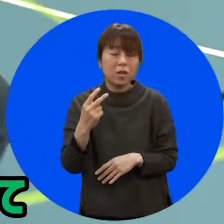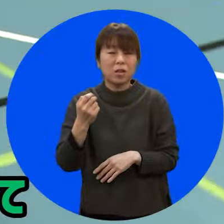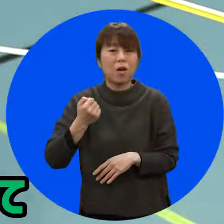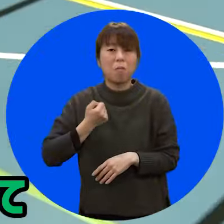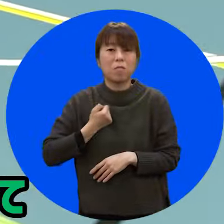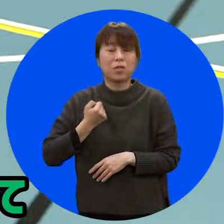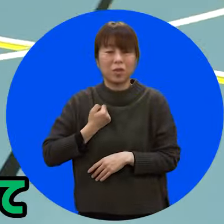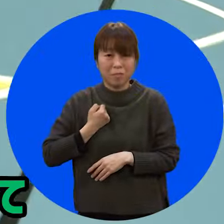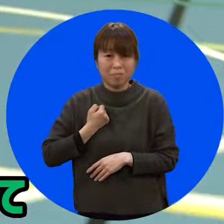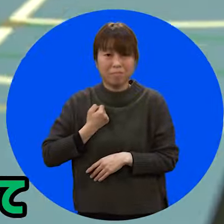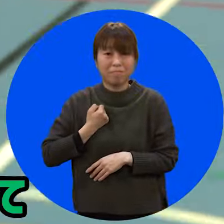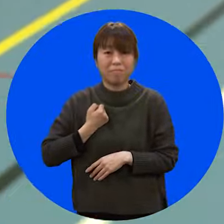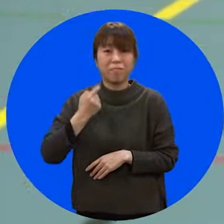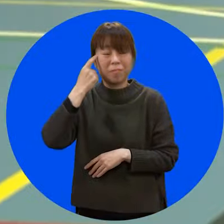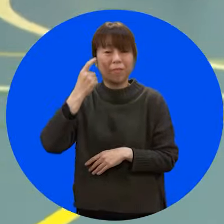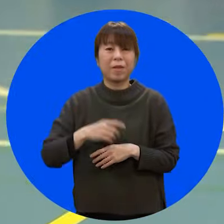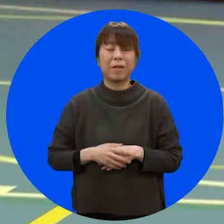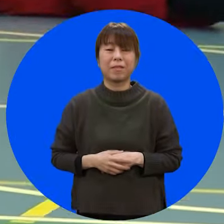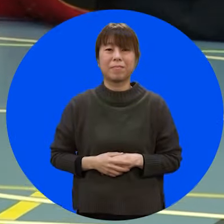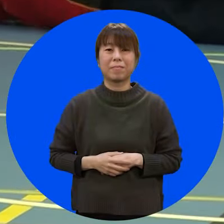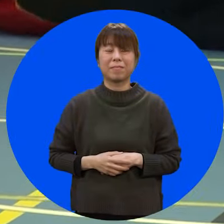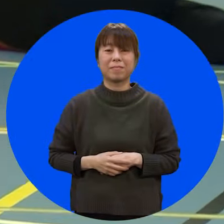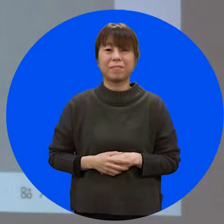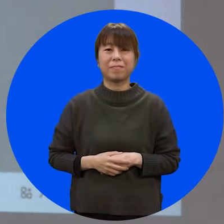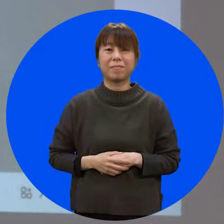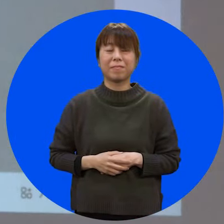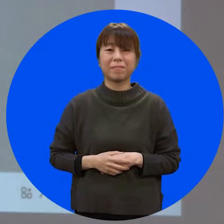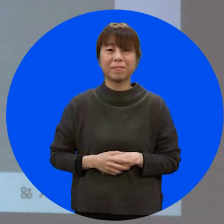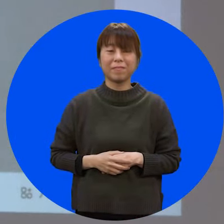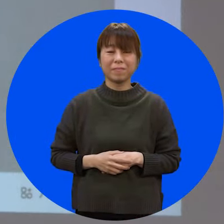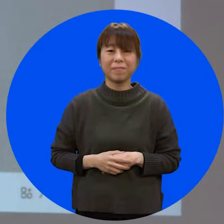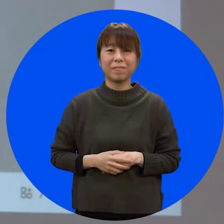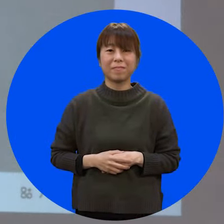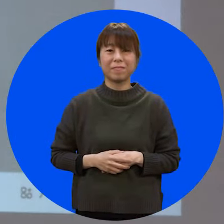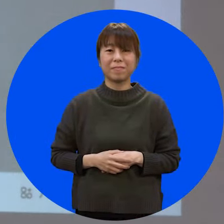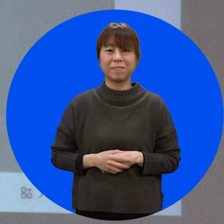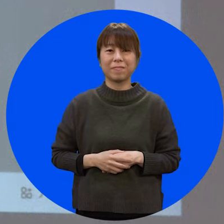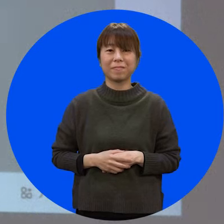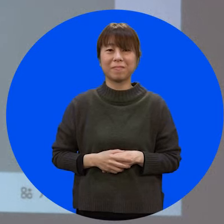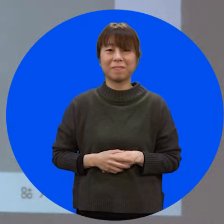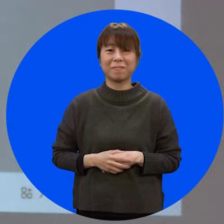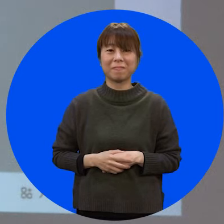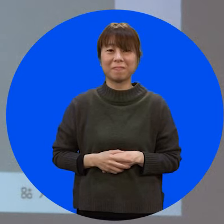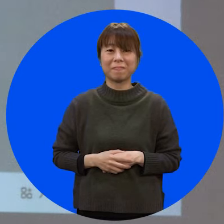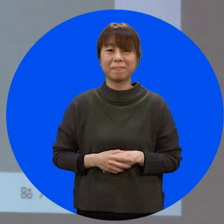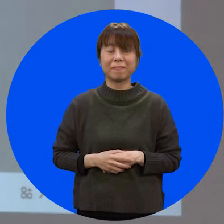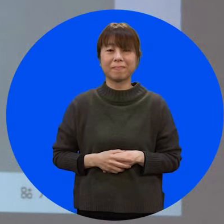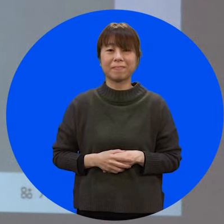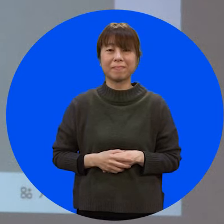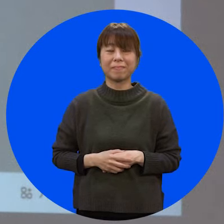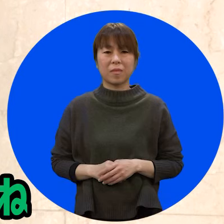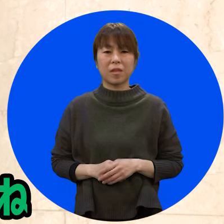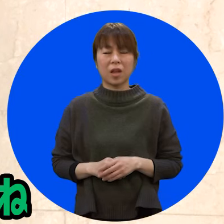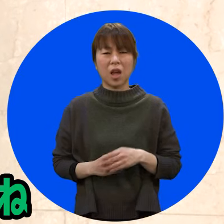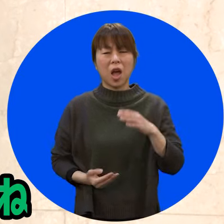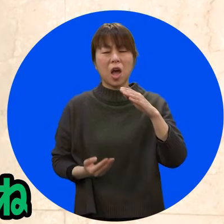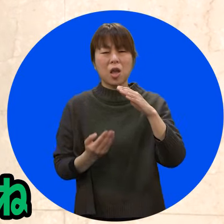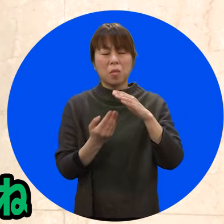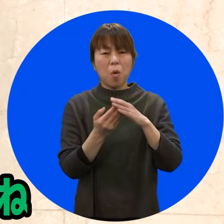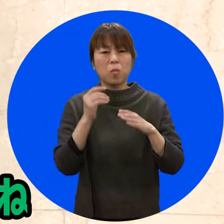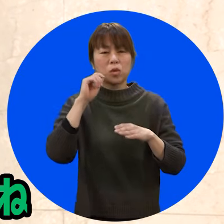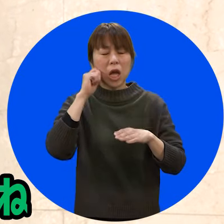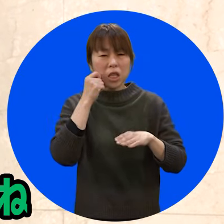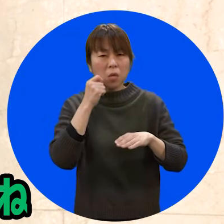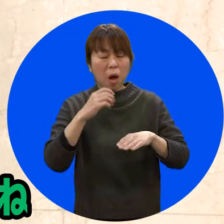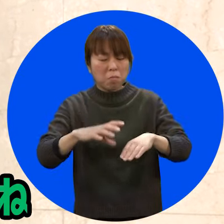体をどんな動きをしてボールに合わせているのかを見ていただけるとすごく面白いんじゃないかなと思います。 一番